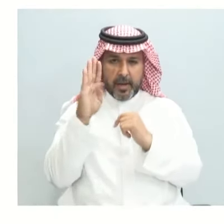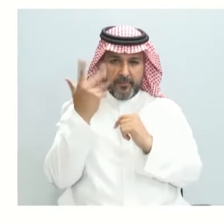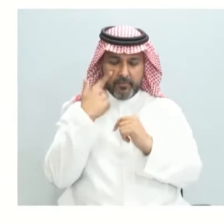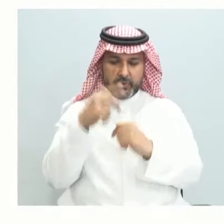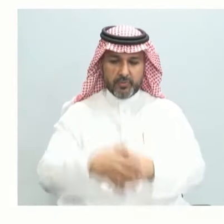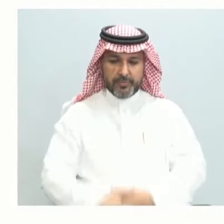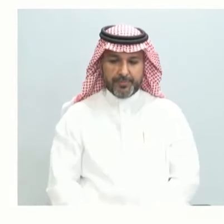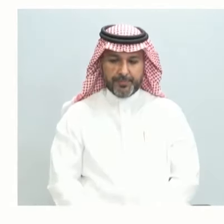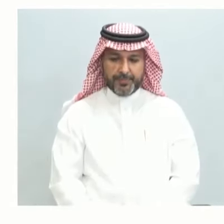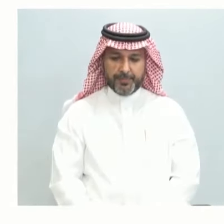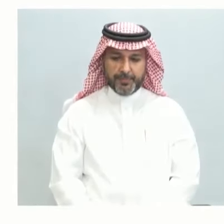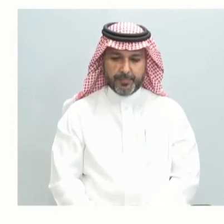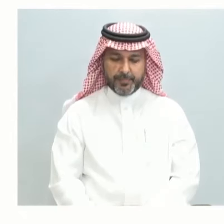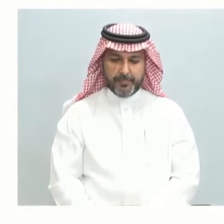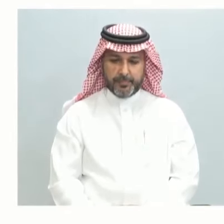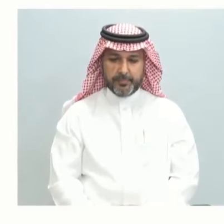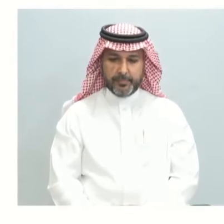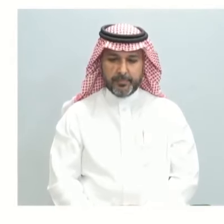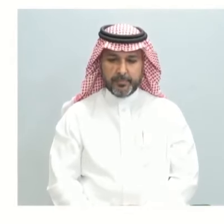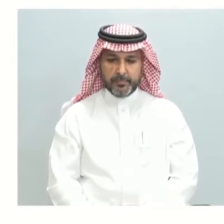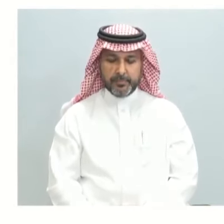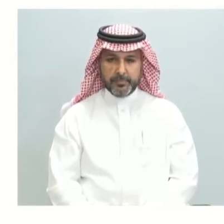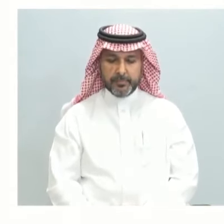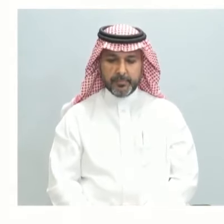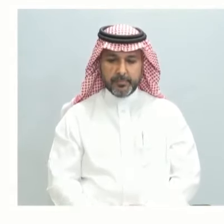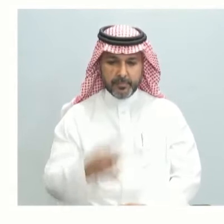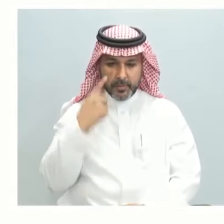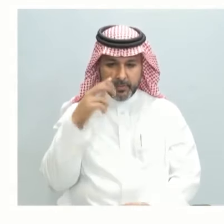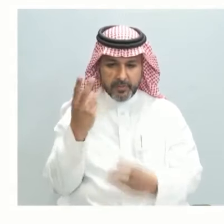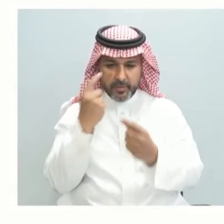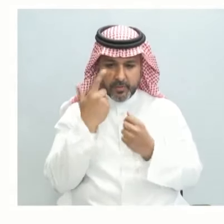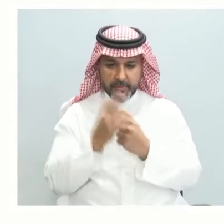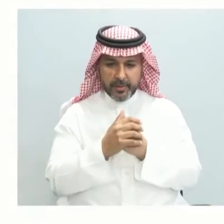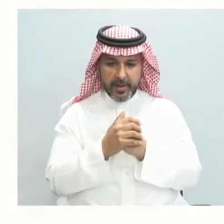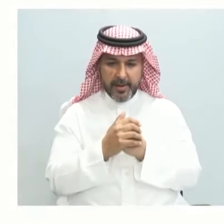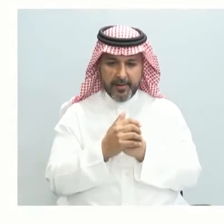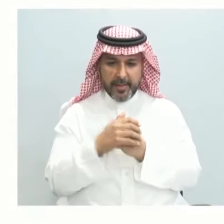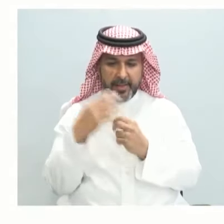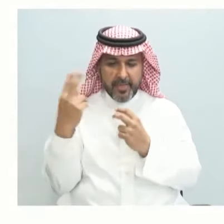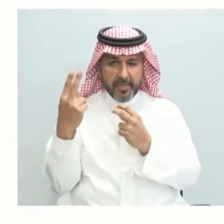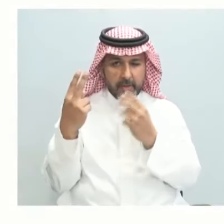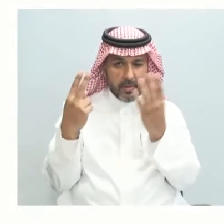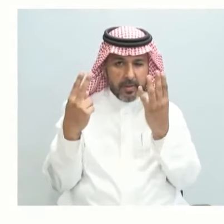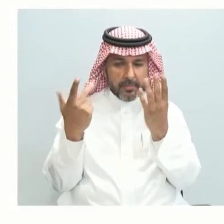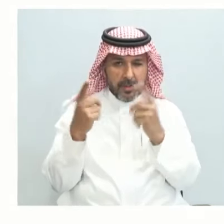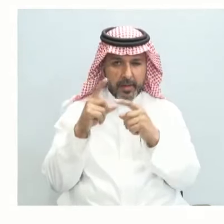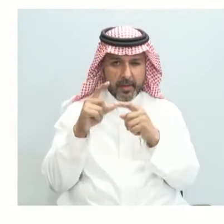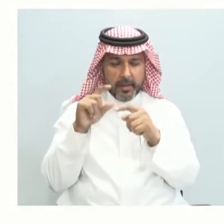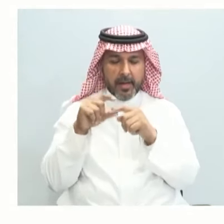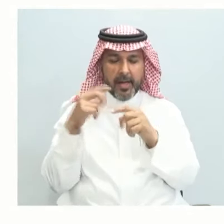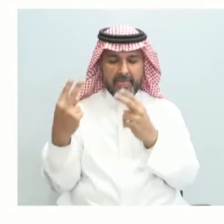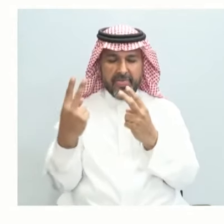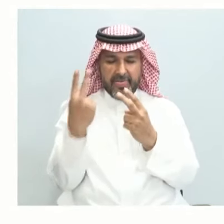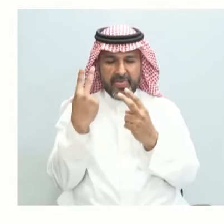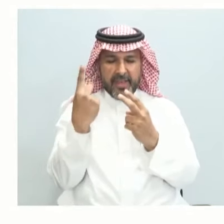اولا سنوجد القاسم المشترك الاكبر نلاحظ هنا القاسم المشترك الاكبر العددي عباره عن اثنان اما